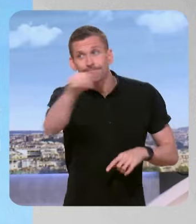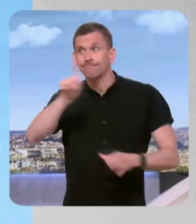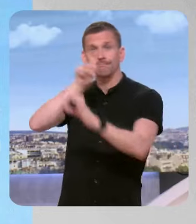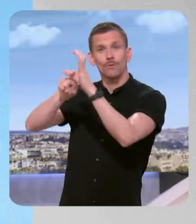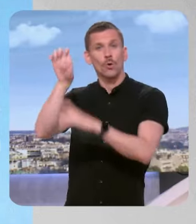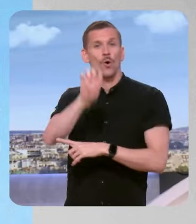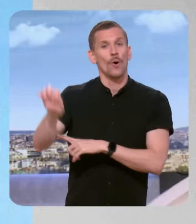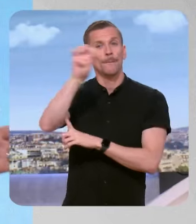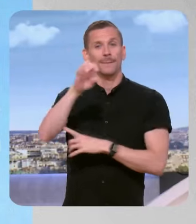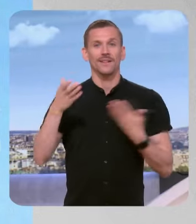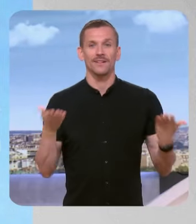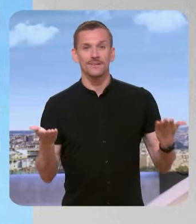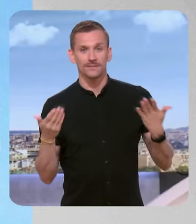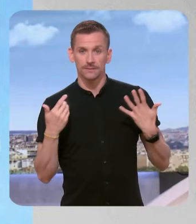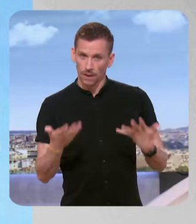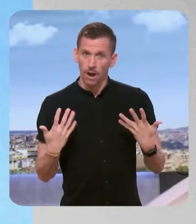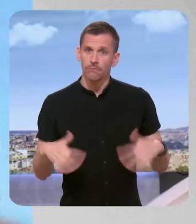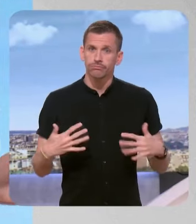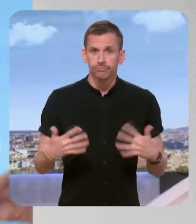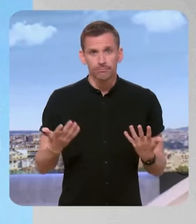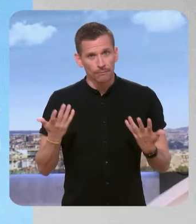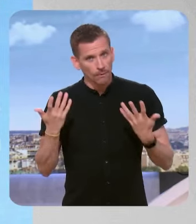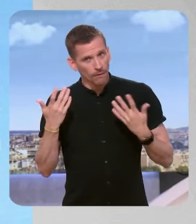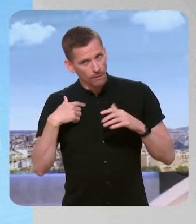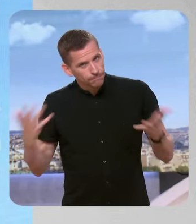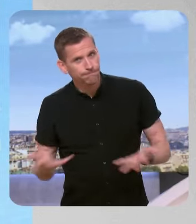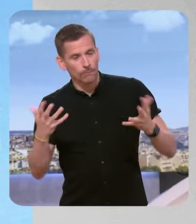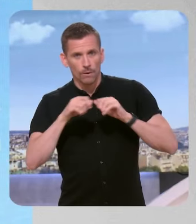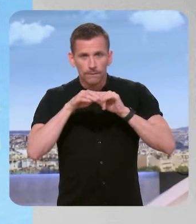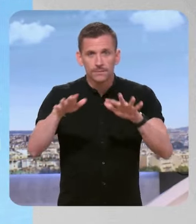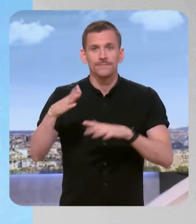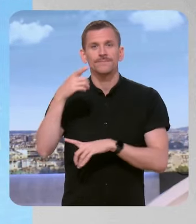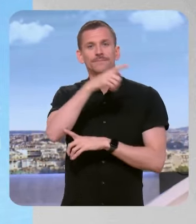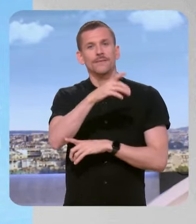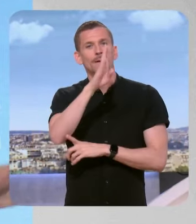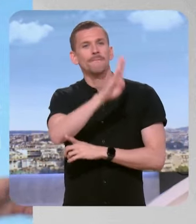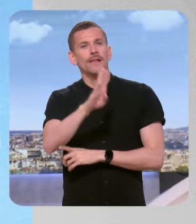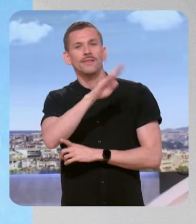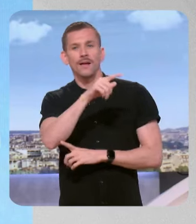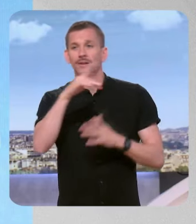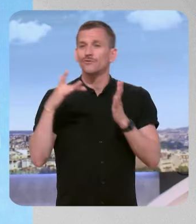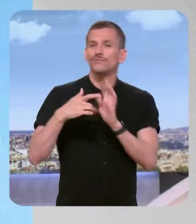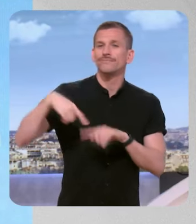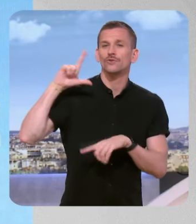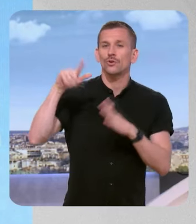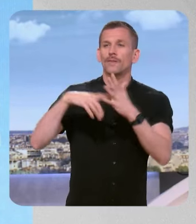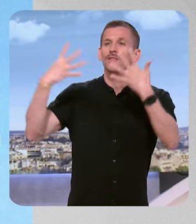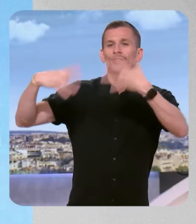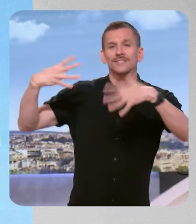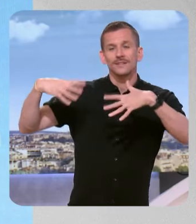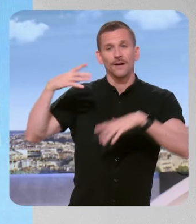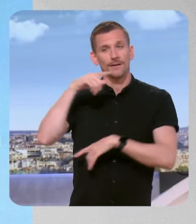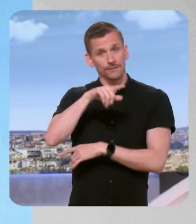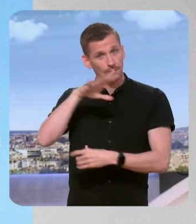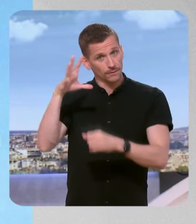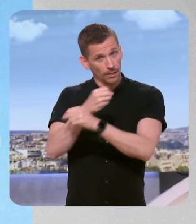lequel nous ils ont plus monsieur Bardella a gagné dà déjà les élections 2019 dans son groupe idée identité démocratie